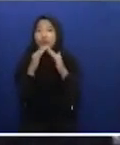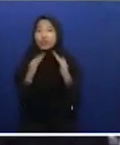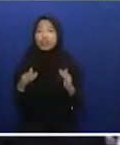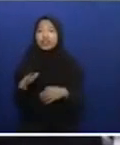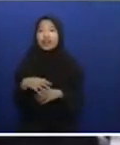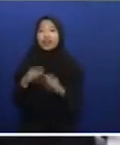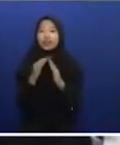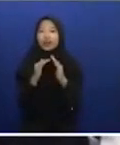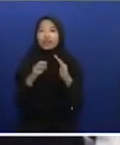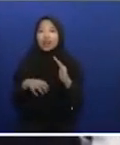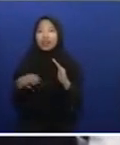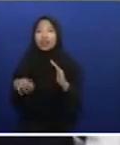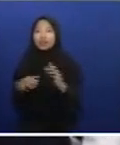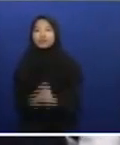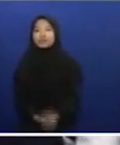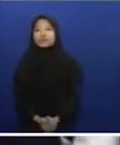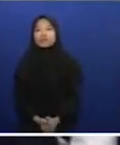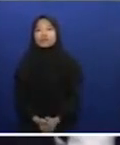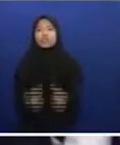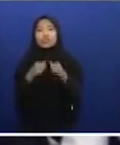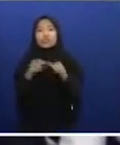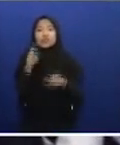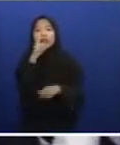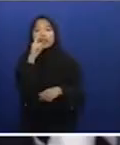Ayah saya hanya buruh bangunan.